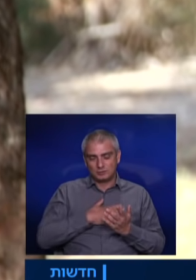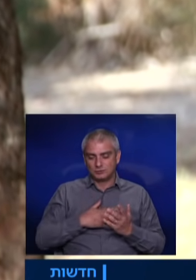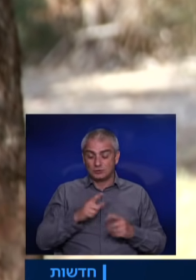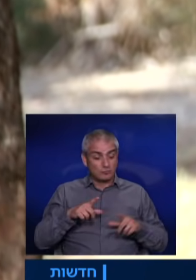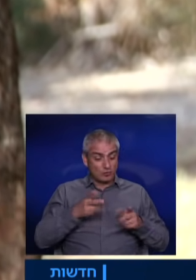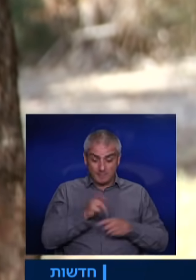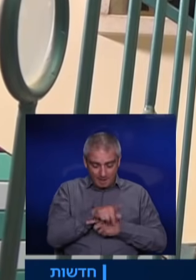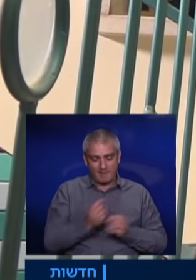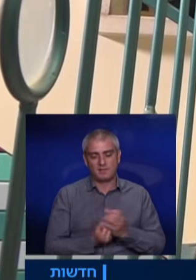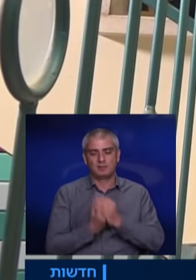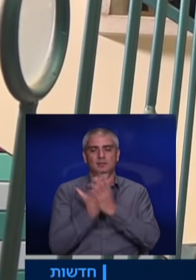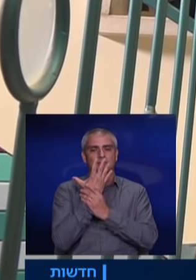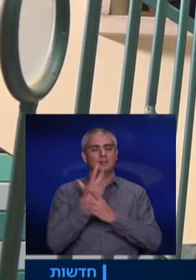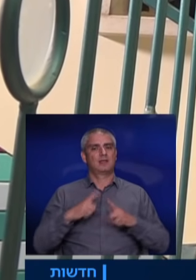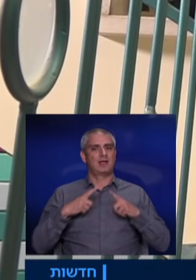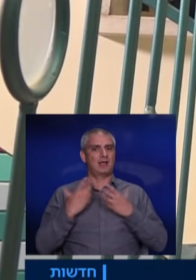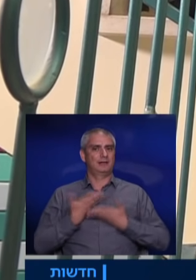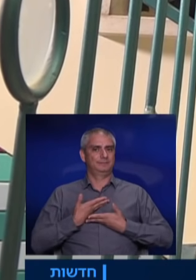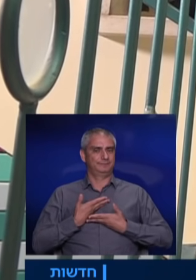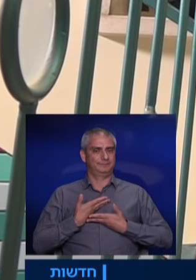חיים מהמוות.